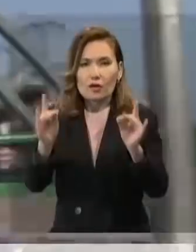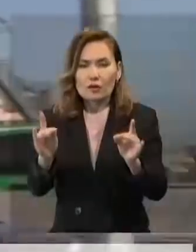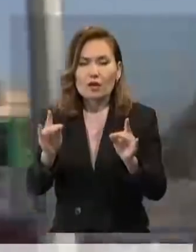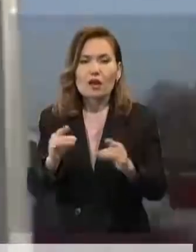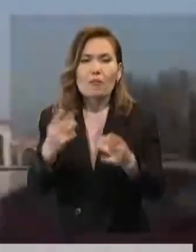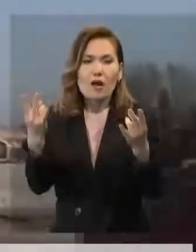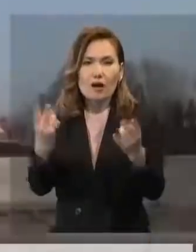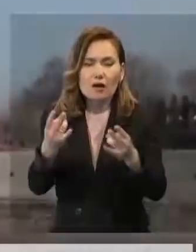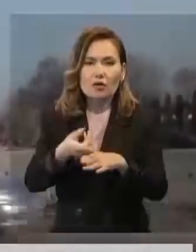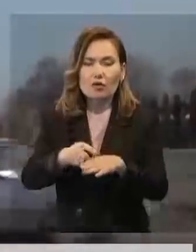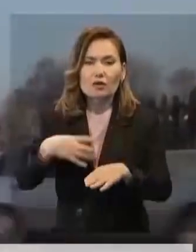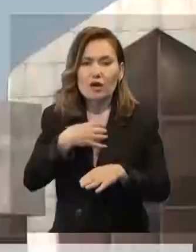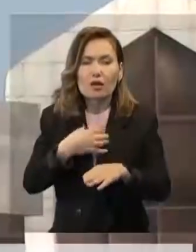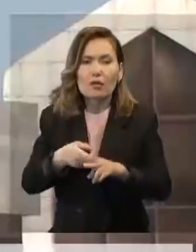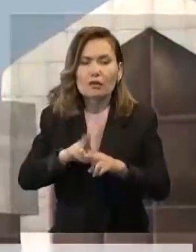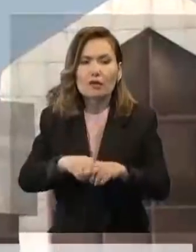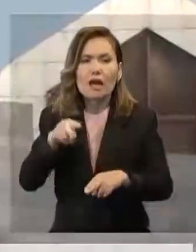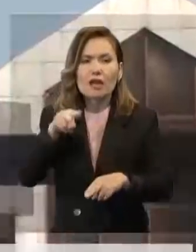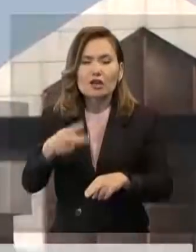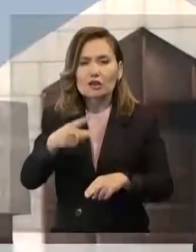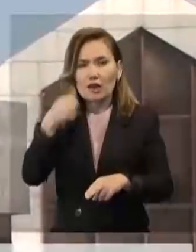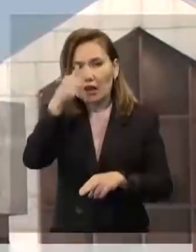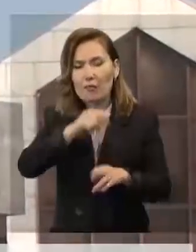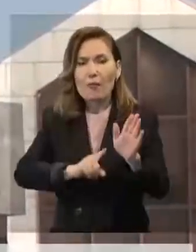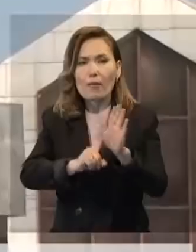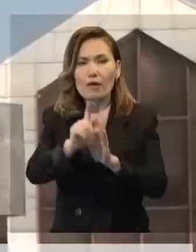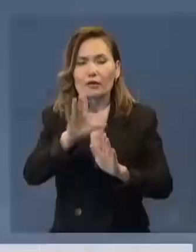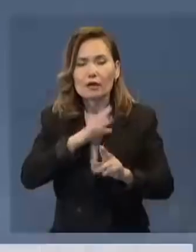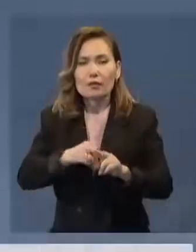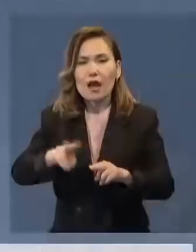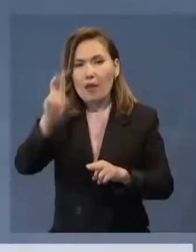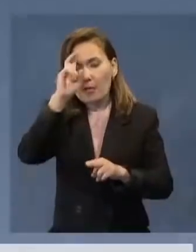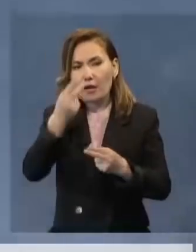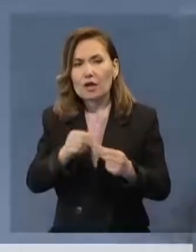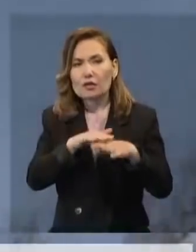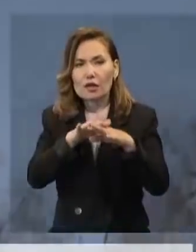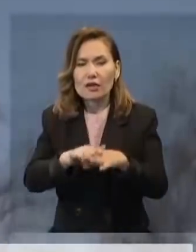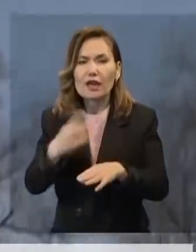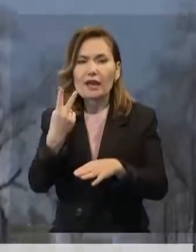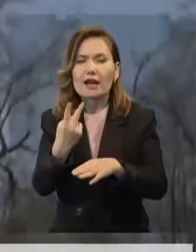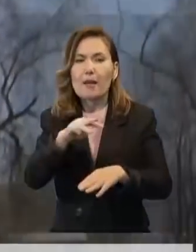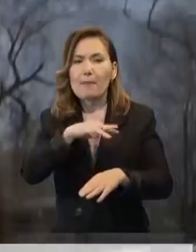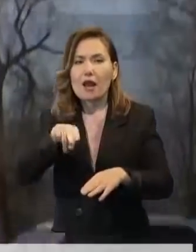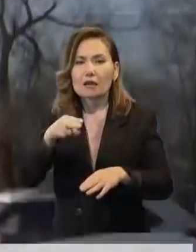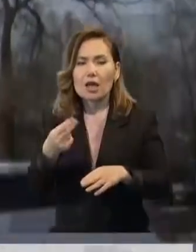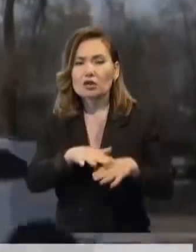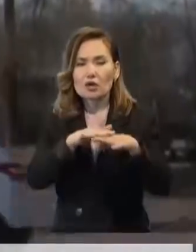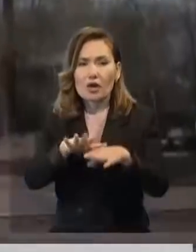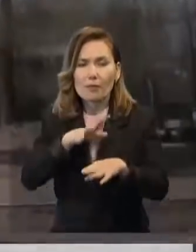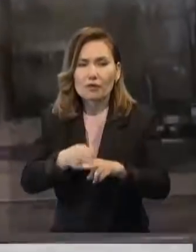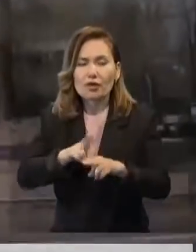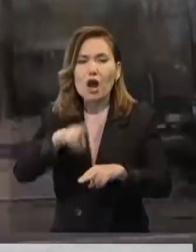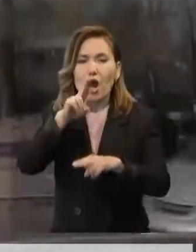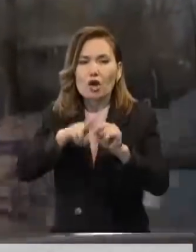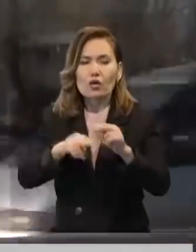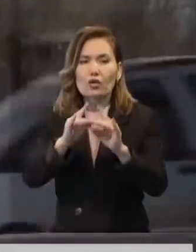автокөліктерге қажетті эстакаданың құрылысы 2020 жылы басталған. Оған мемлекеттік бюджеттен 2 миллиард теңге бөлінген, бірақ көп ұзамай